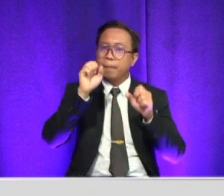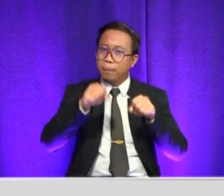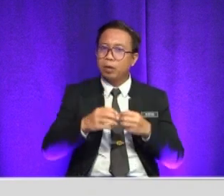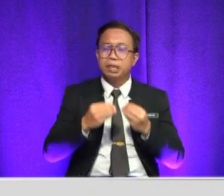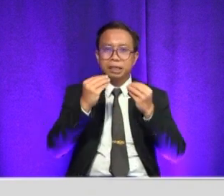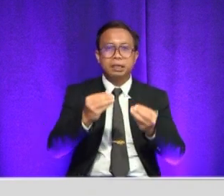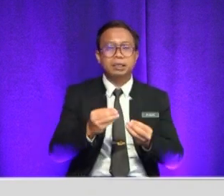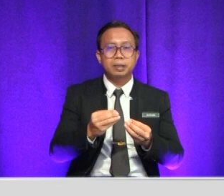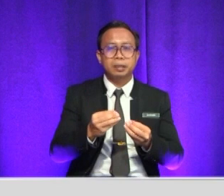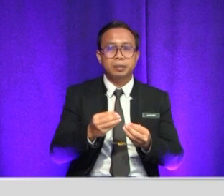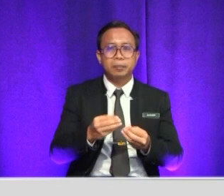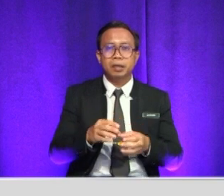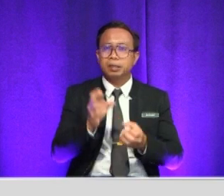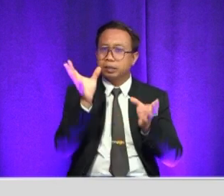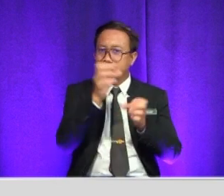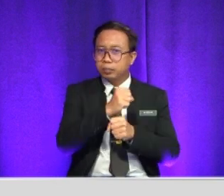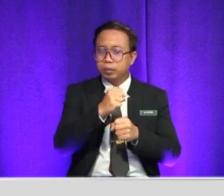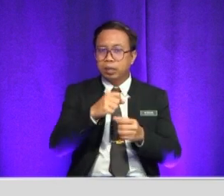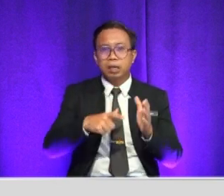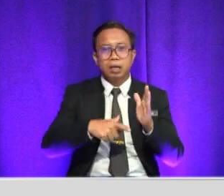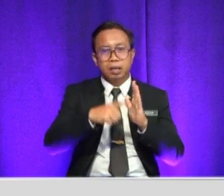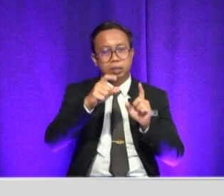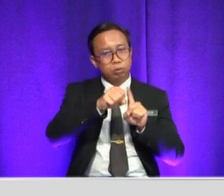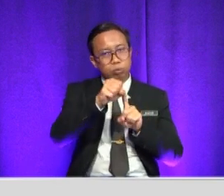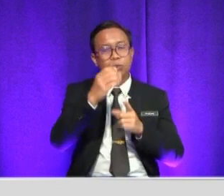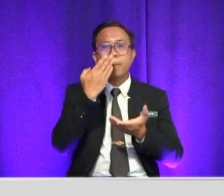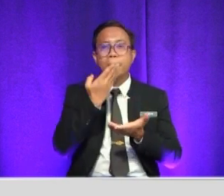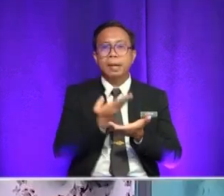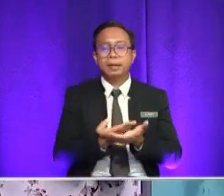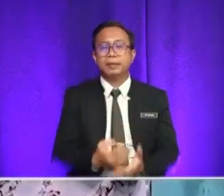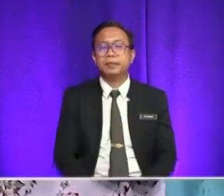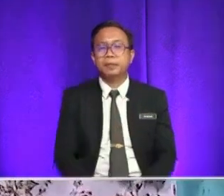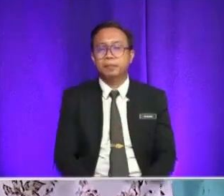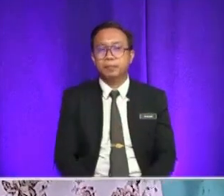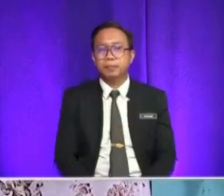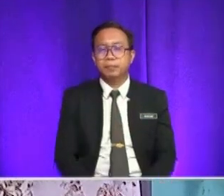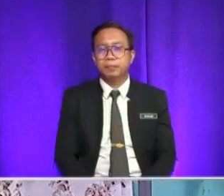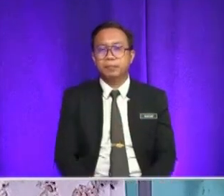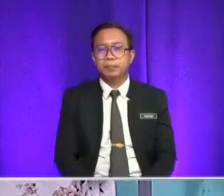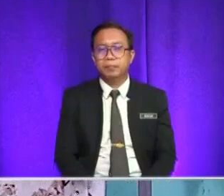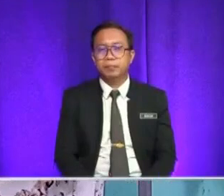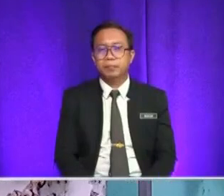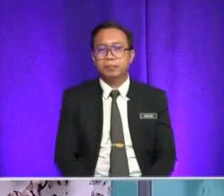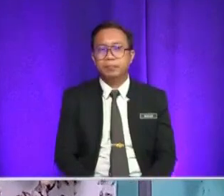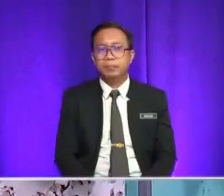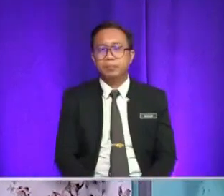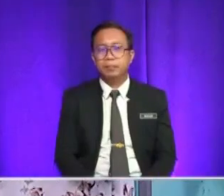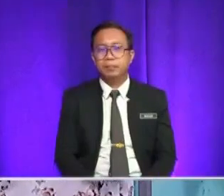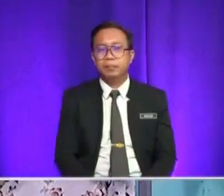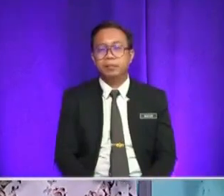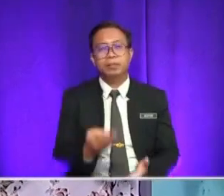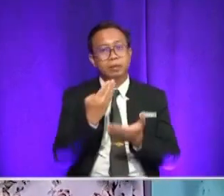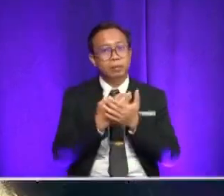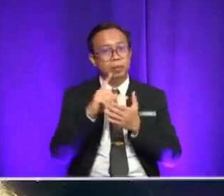bagi kesimpulan laras suhu dalam keadaan baik. Okey. Itu sahaja saya rasa.